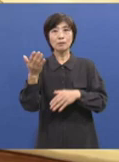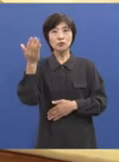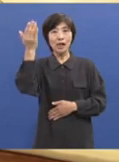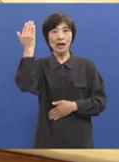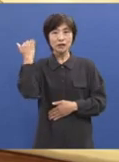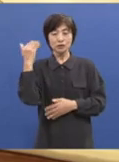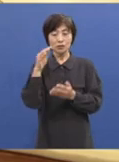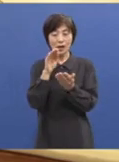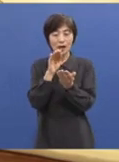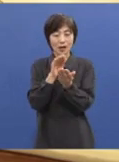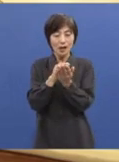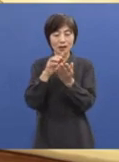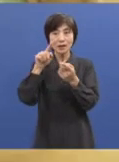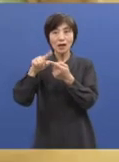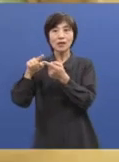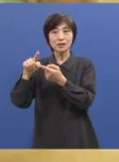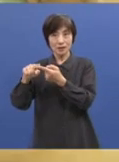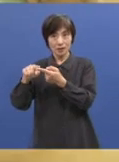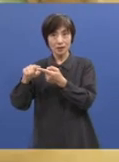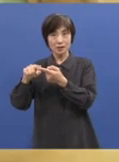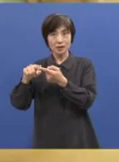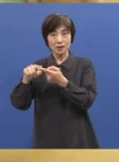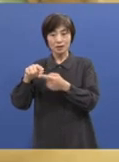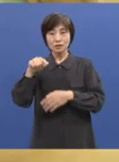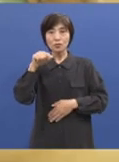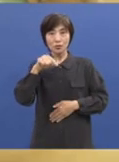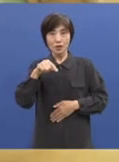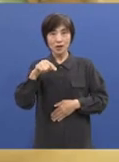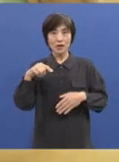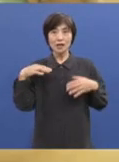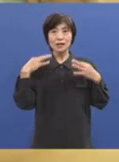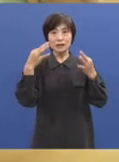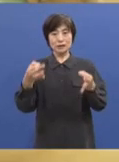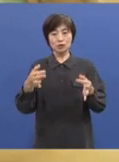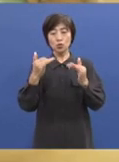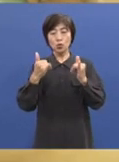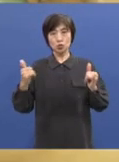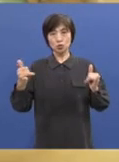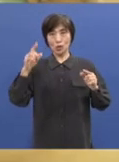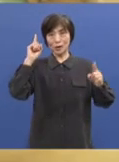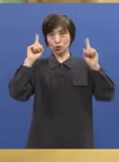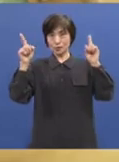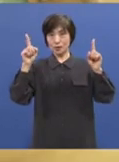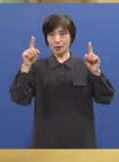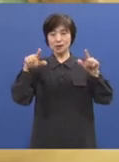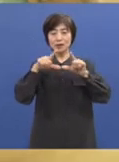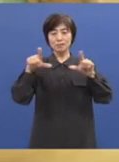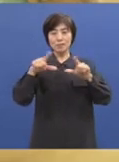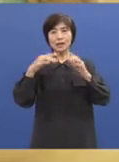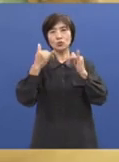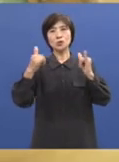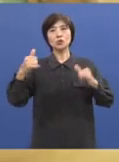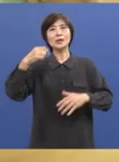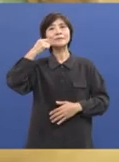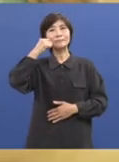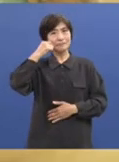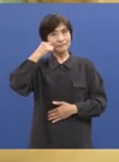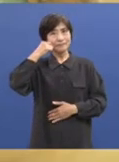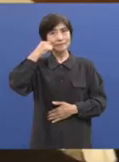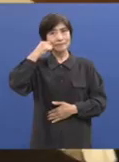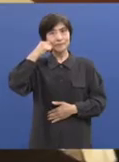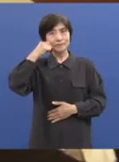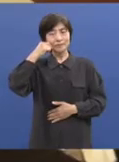せで、まあ、貝合わせというのはどちらかというと貴族の遊びですから、一般の方はほとんど手に入れられな